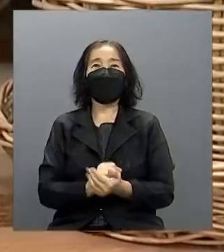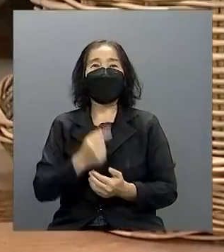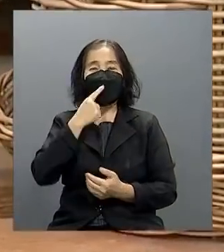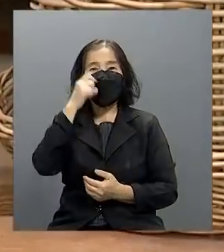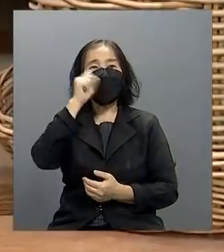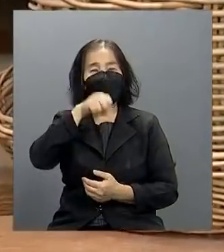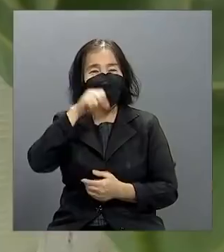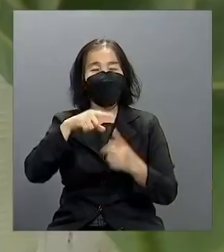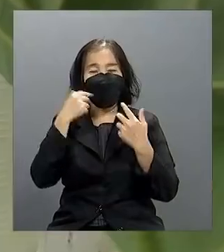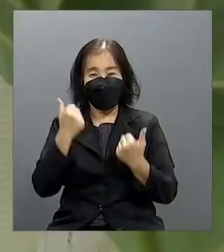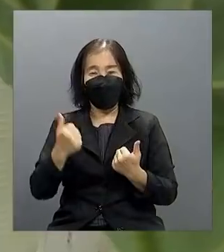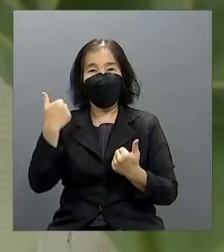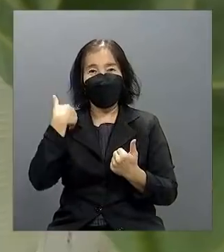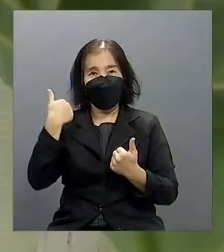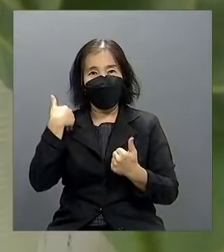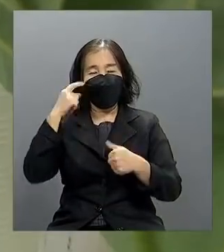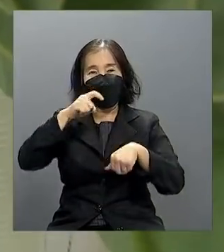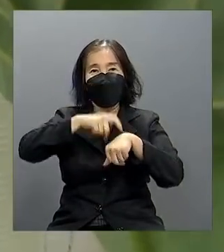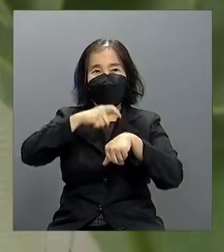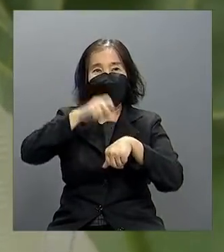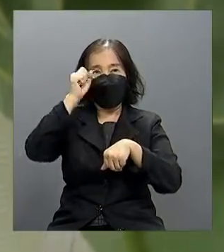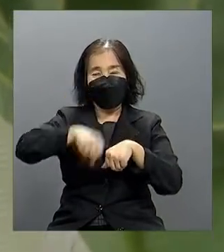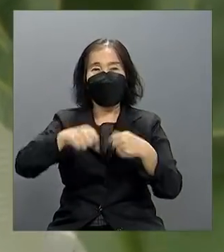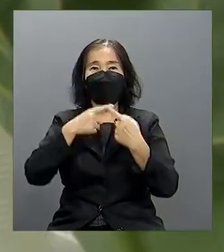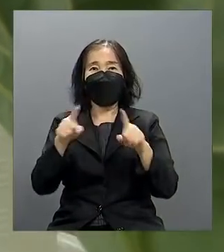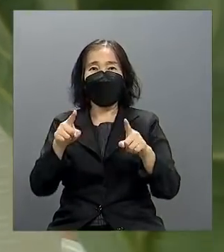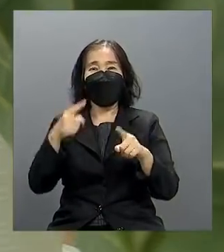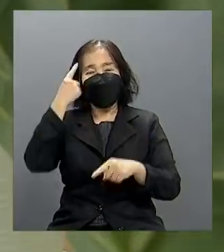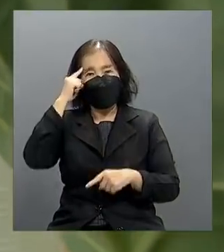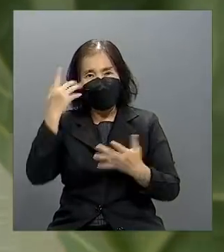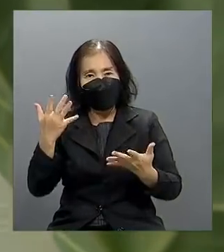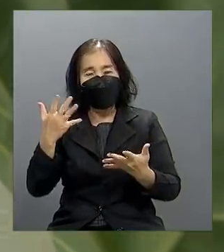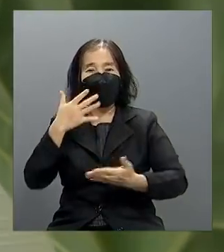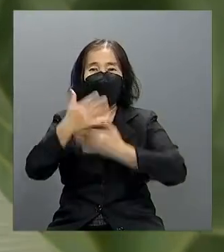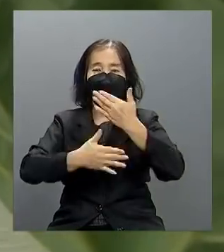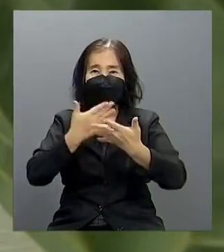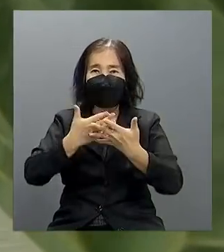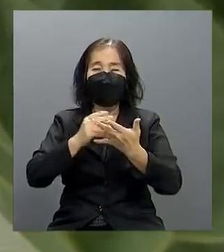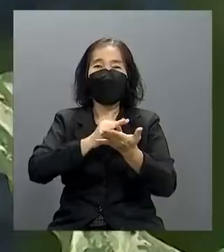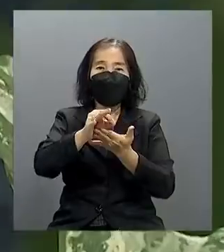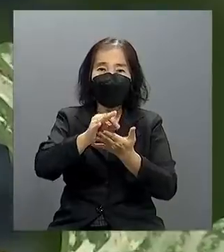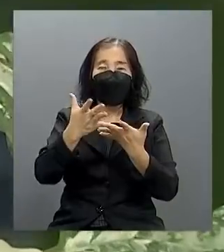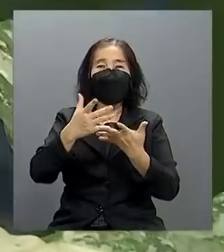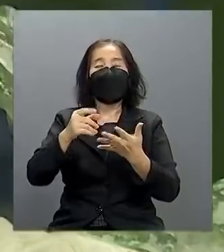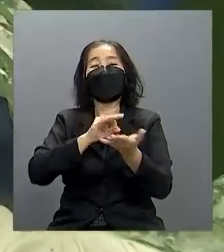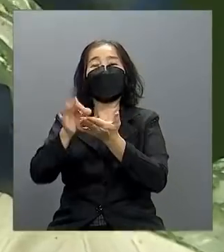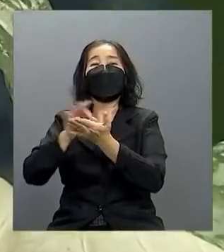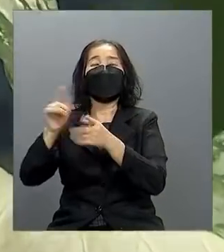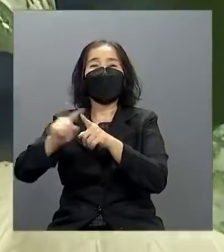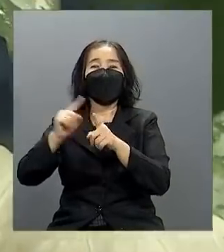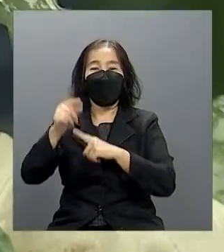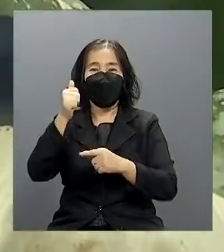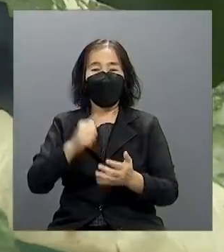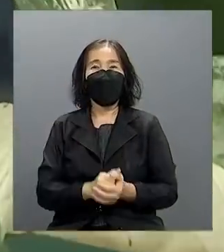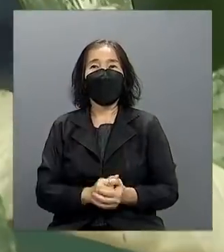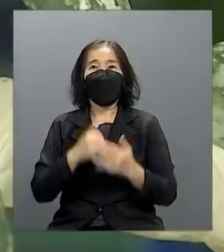างทีเราไม่มีเวลาไงเหมือนแวะกินข้าวเอ้าเขาขายอันนี้ด้วยเอาซื้อกลับไปเลยทีเดียววันสต็อปช้อปปิ้งไปเลยนะคะก็บอกว่าช่วงแรกนี่นะค